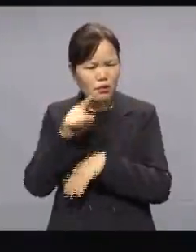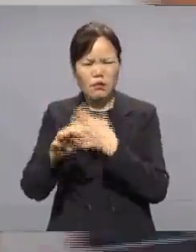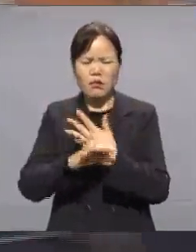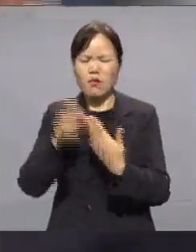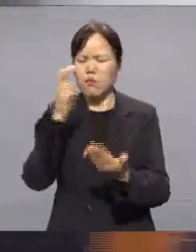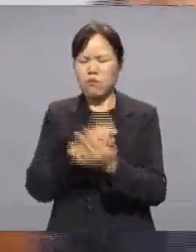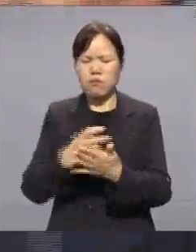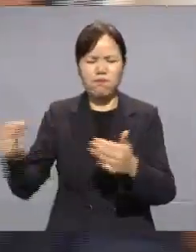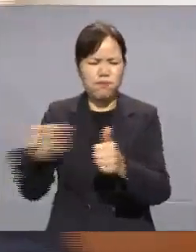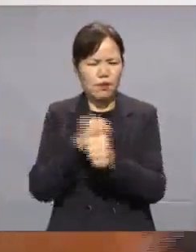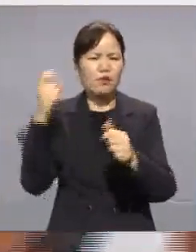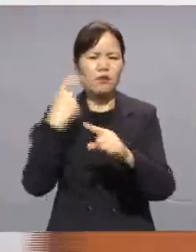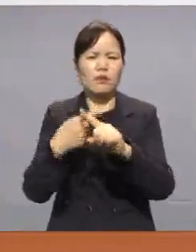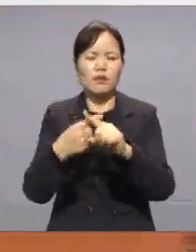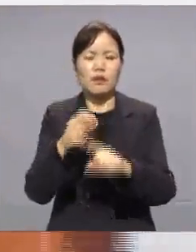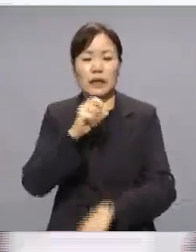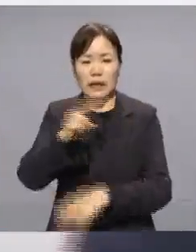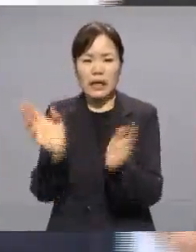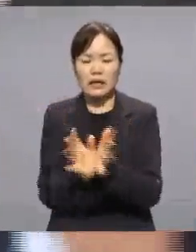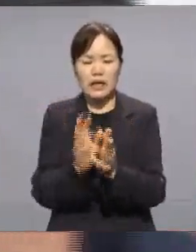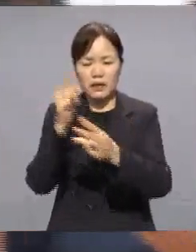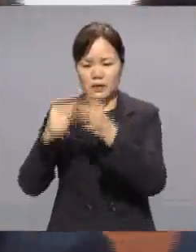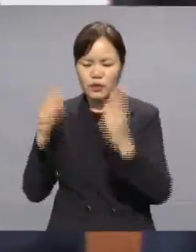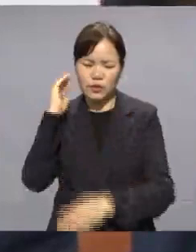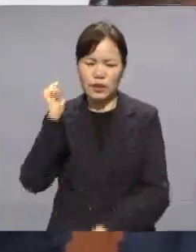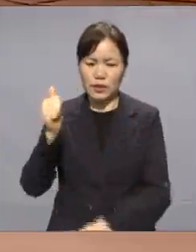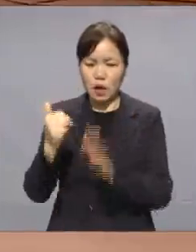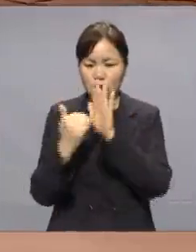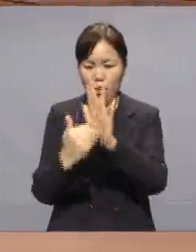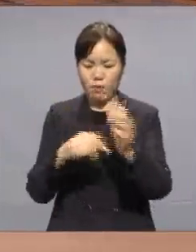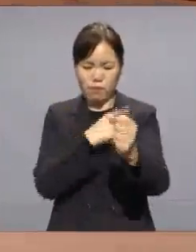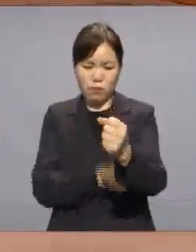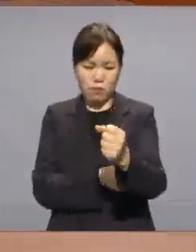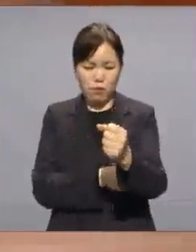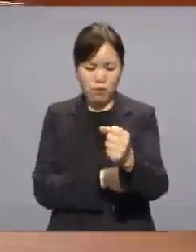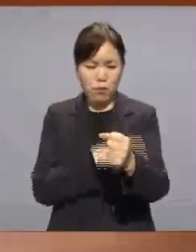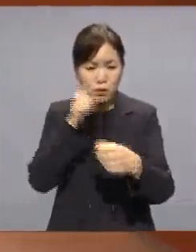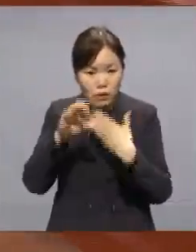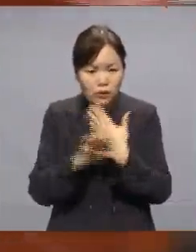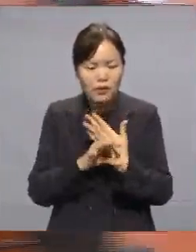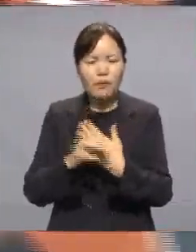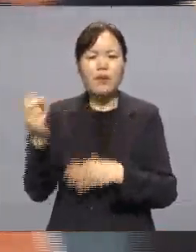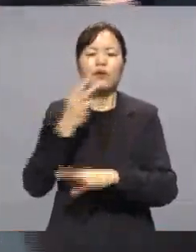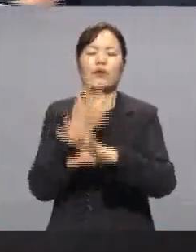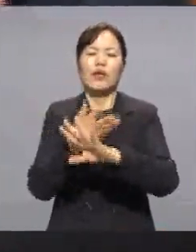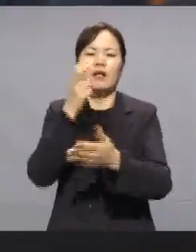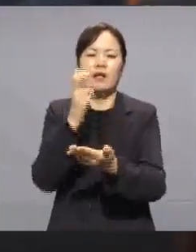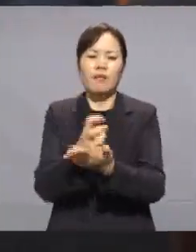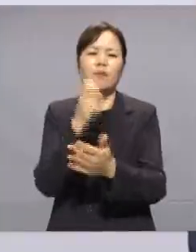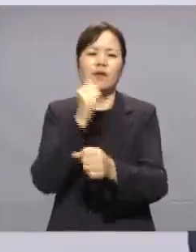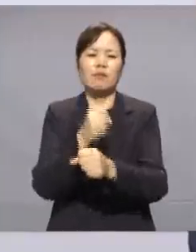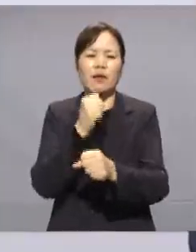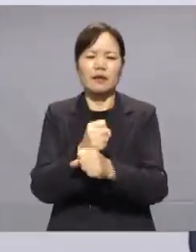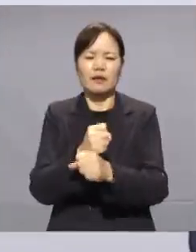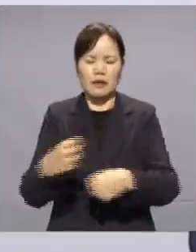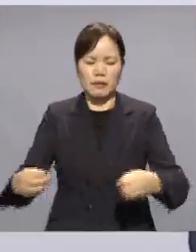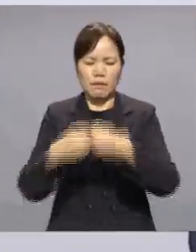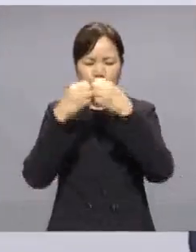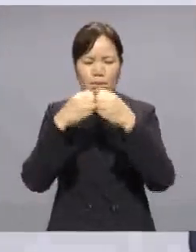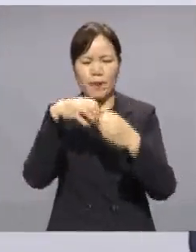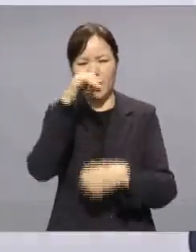폭력이죠. 야당은 윤 대통령이 거부권을 행사하면 또 다른 법안으로 대응하겠다며 맞서고